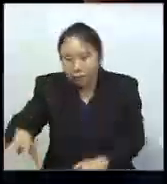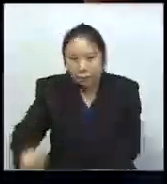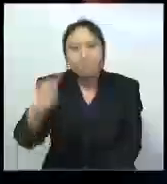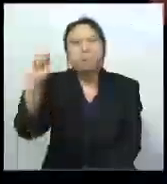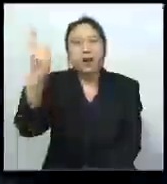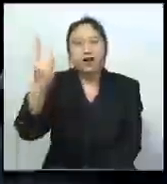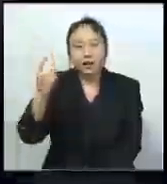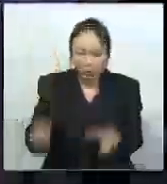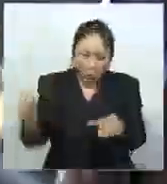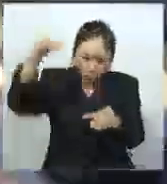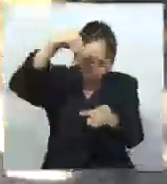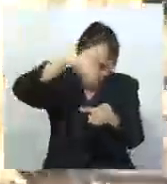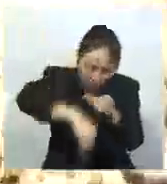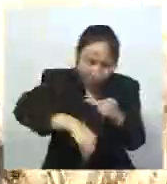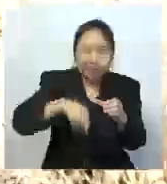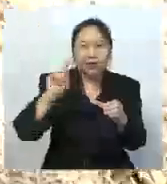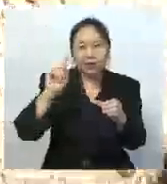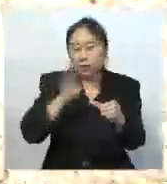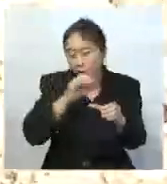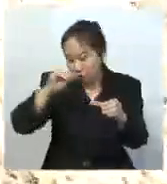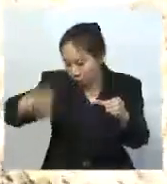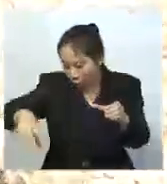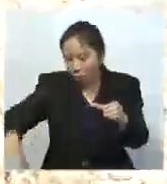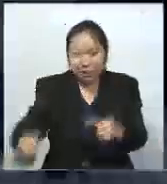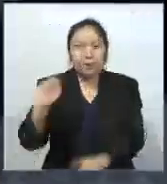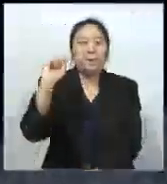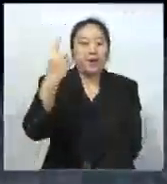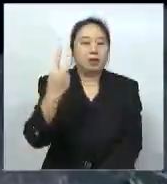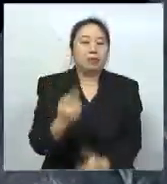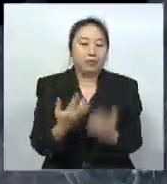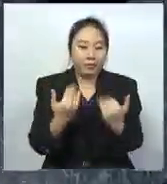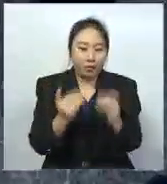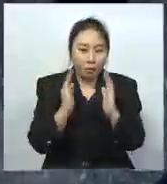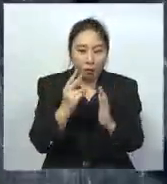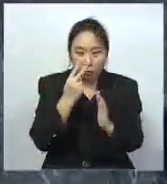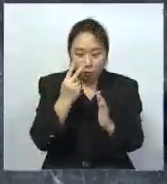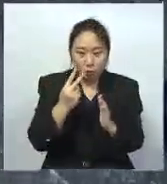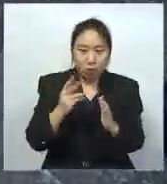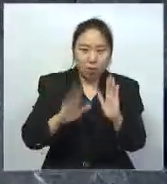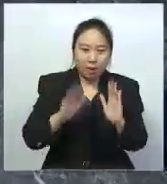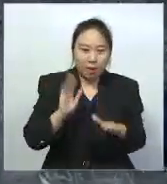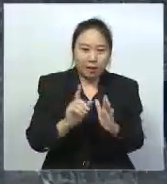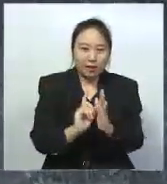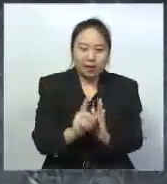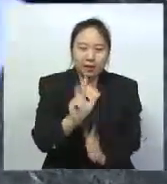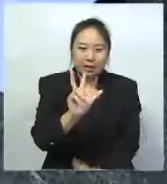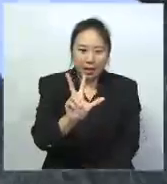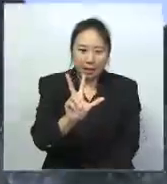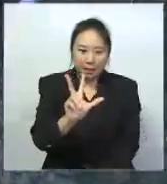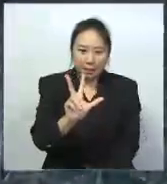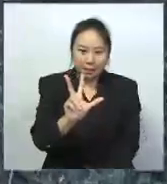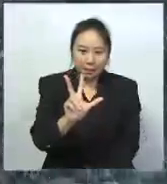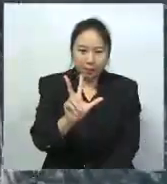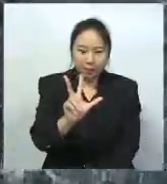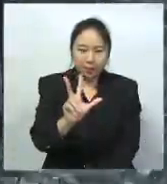ค ือต้องเอาปลาเนี่ยกลับไปใส่บ่อแล้วก็จับมาใหม่ก็กองเชียร์ก็ลุ้นกันหน้าดูนะครับเวลาการแข่งขันเนี่ยประมาณสัก3นาทีด้วยกัน